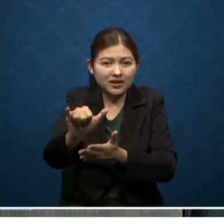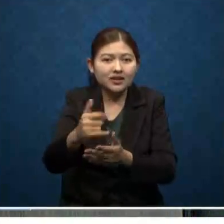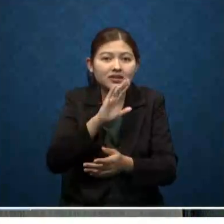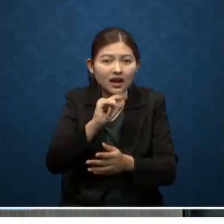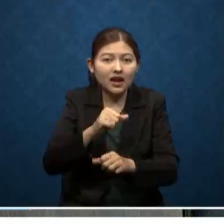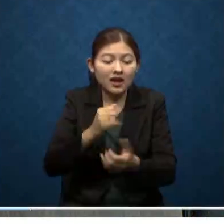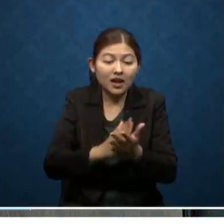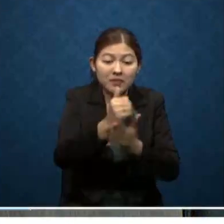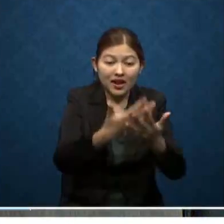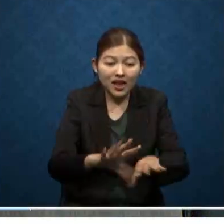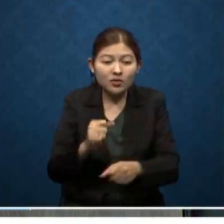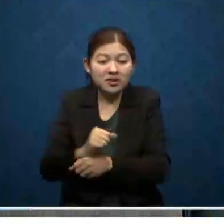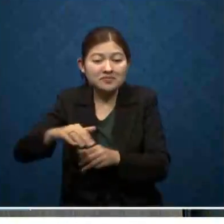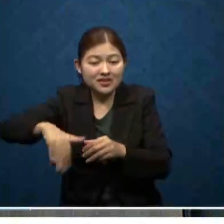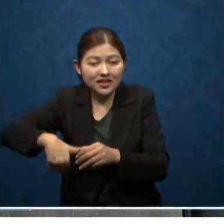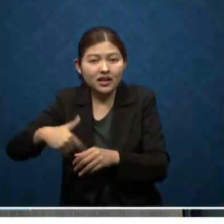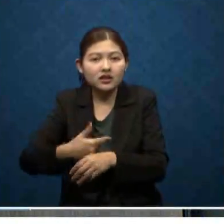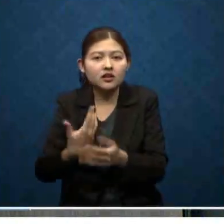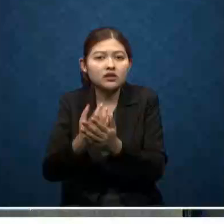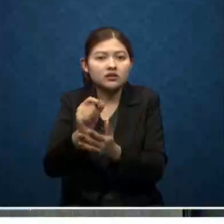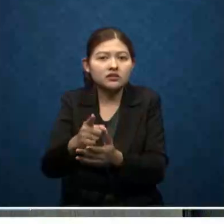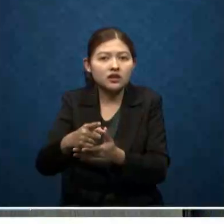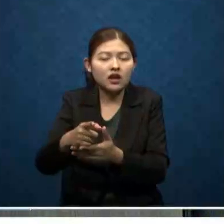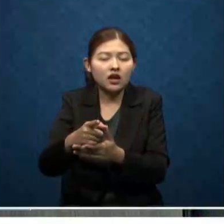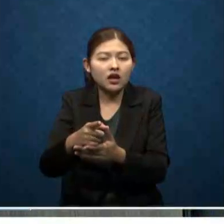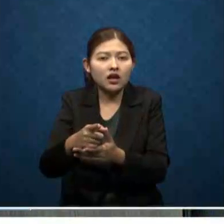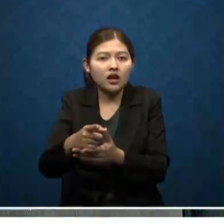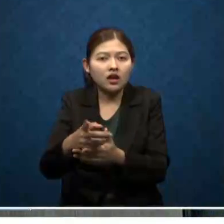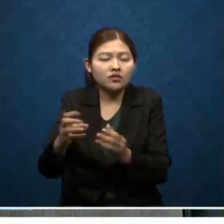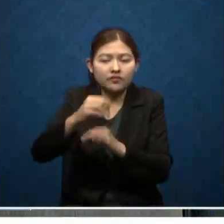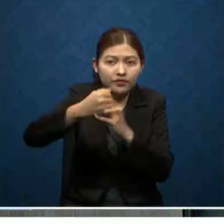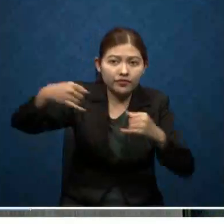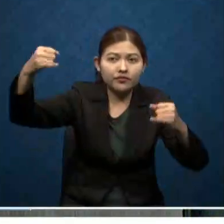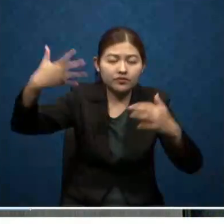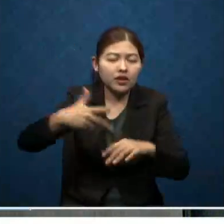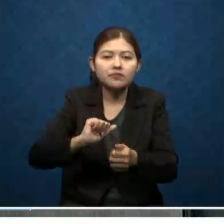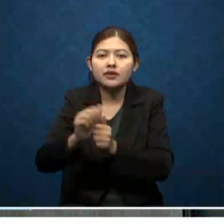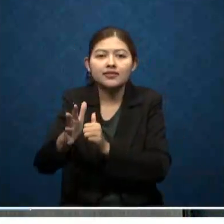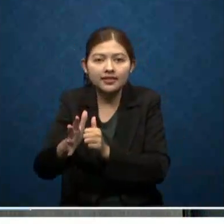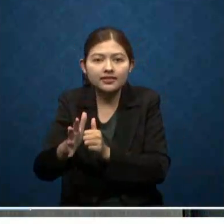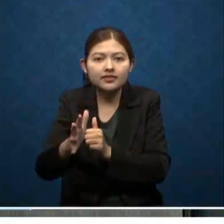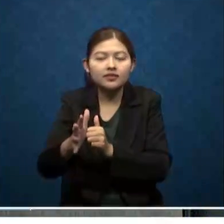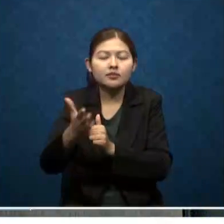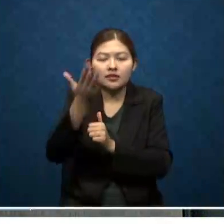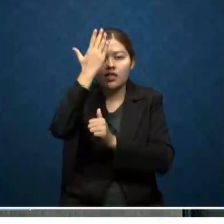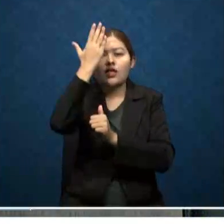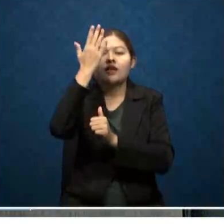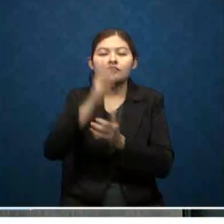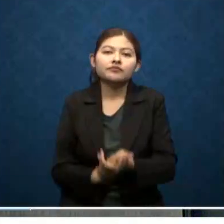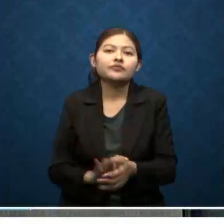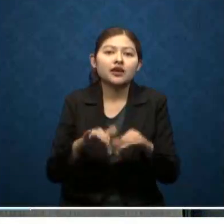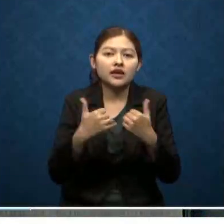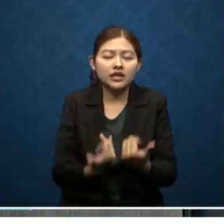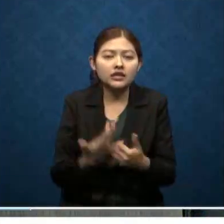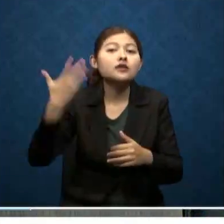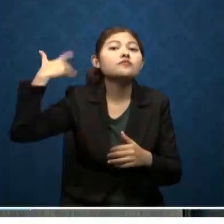หลังจากได้รับอนุมัติอนุญาตจะจ่ายไฟเข้าระบบนะครับหรือว่า codไม่ทันกำหนดอันนี้ก็คือสิ่งที่มันเกิดขึ้นมา